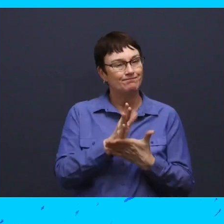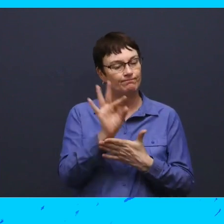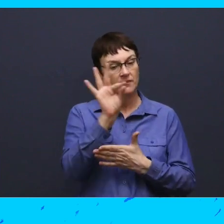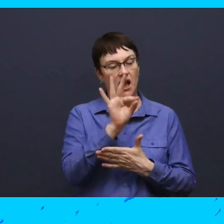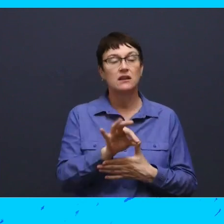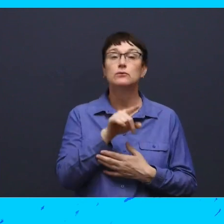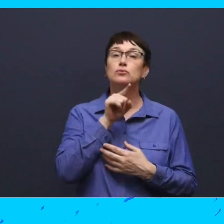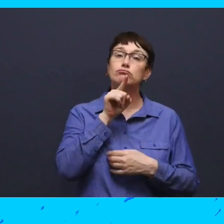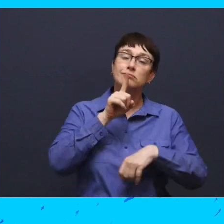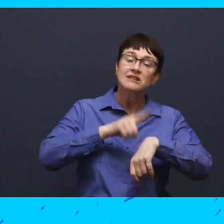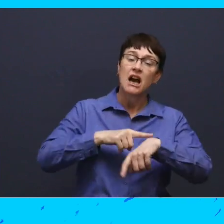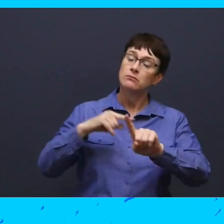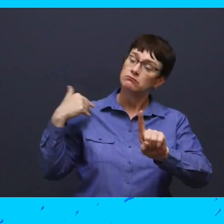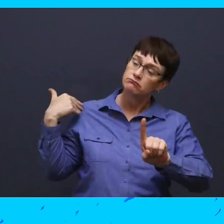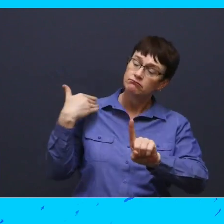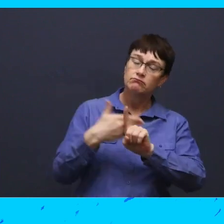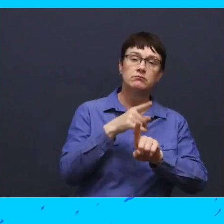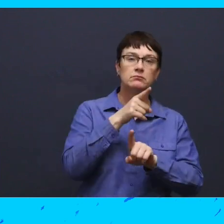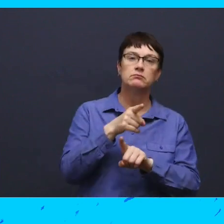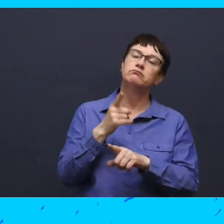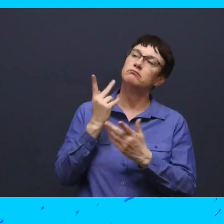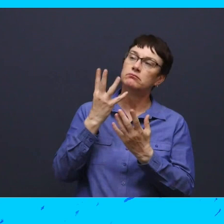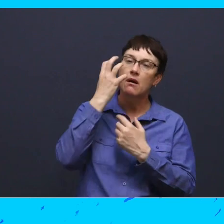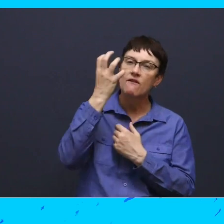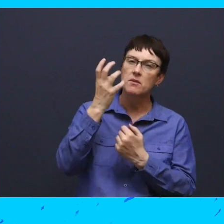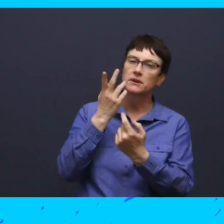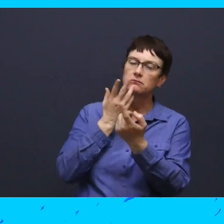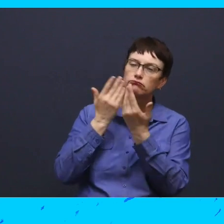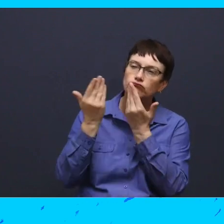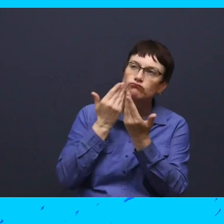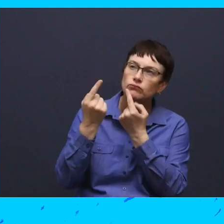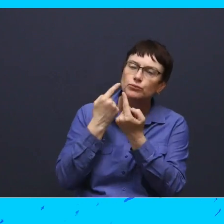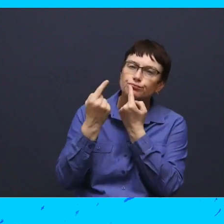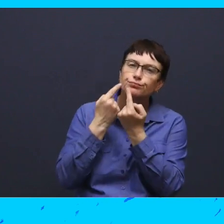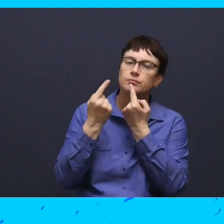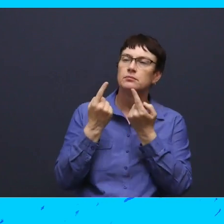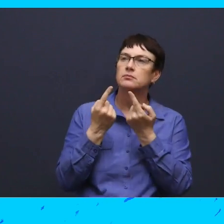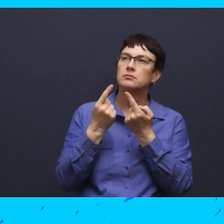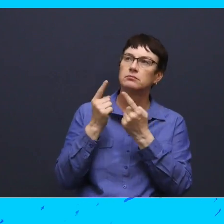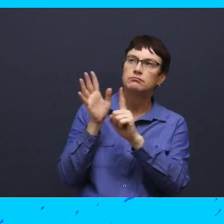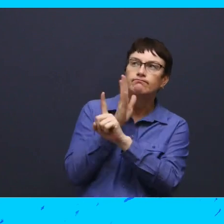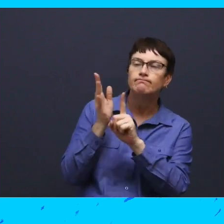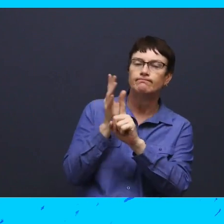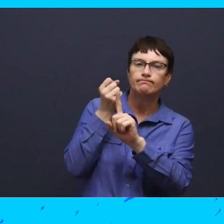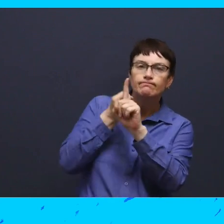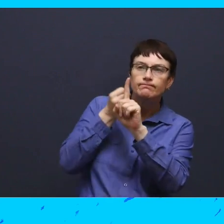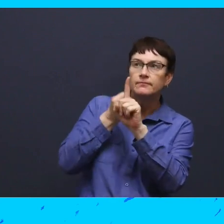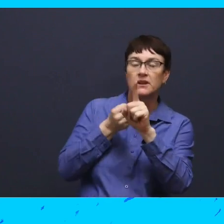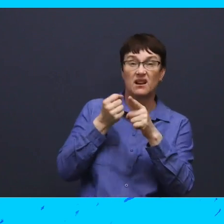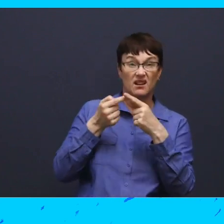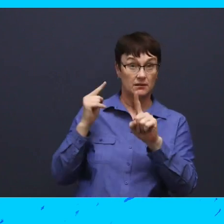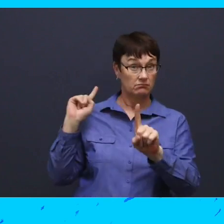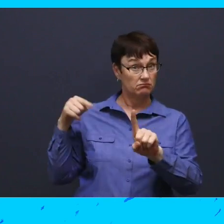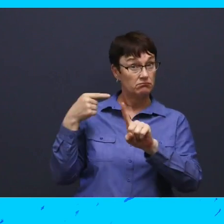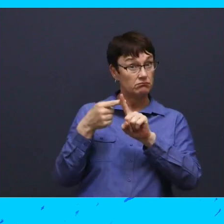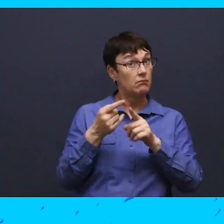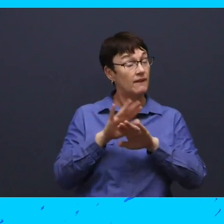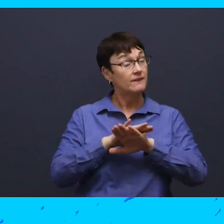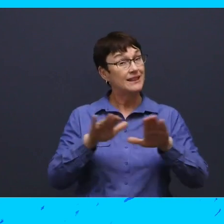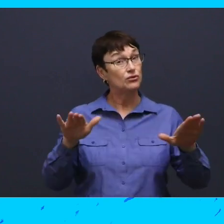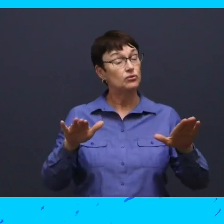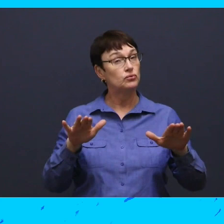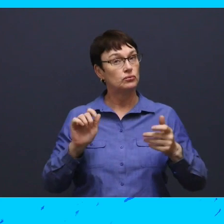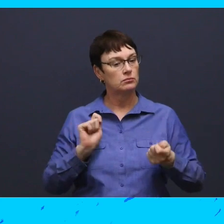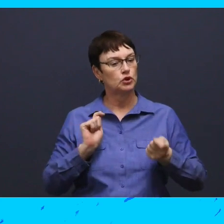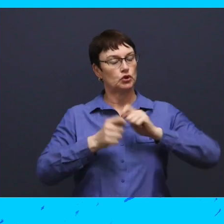Quels sont les défis, les solutions? Est-ce que ça marche? C'est ce que je retiens de la question. Je